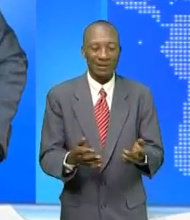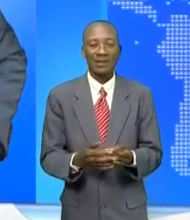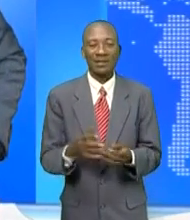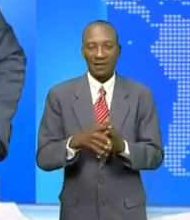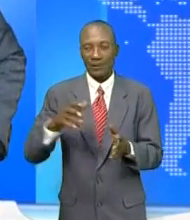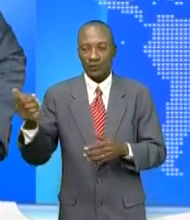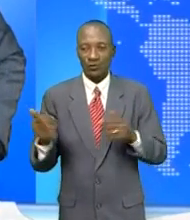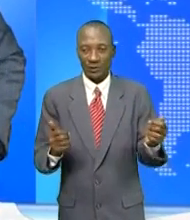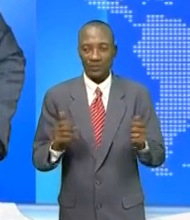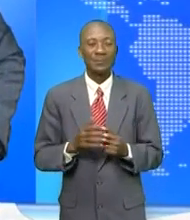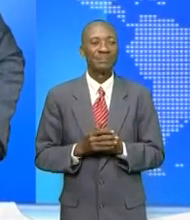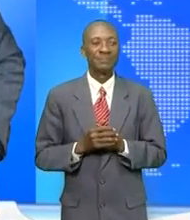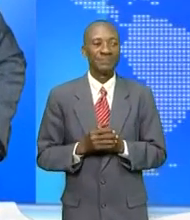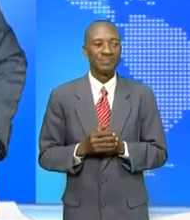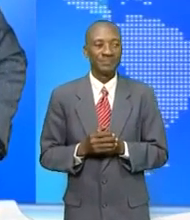Suivez.